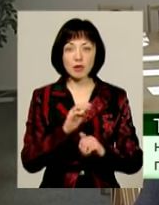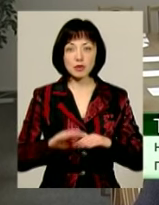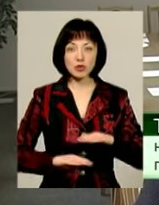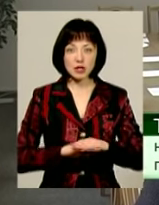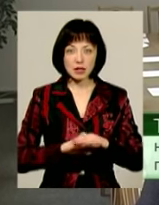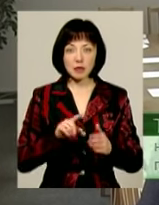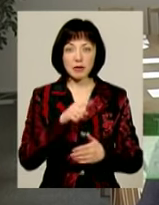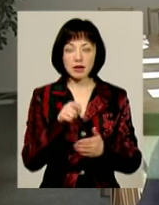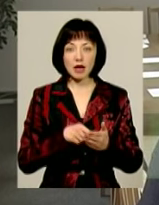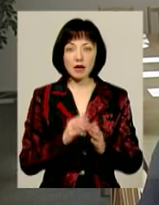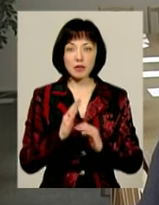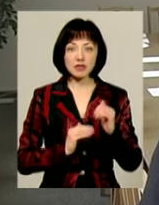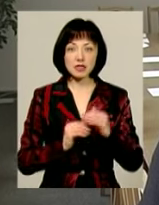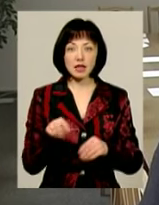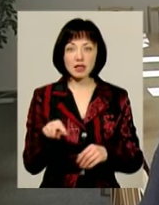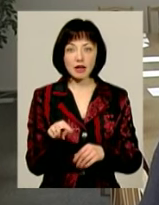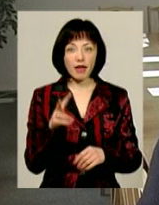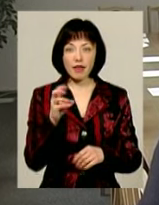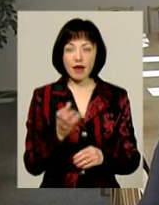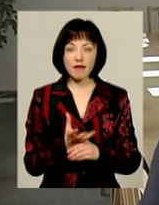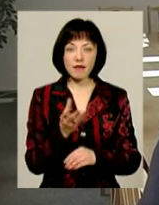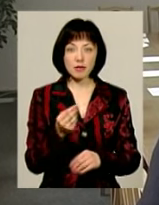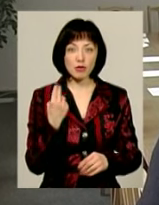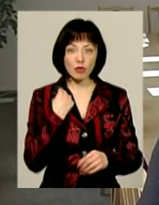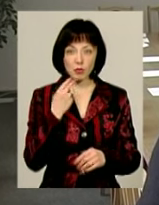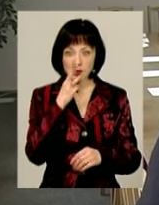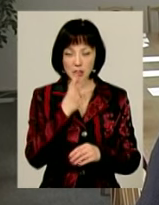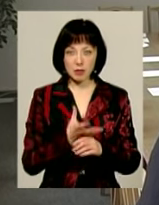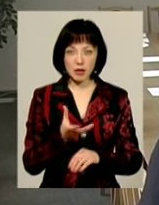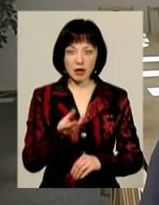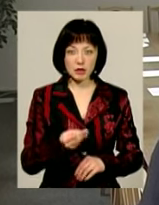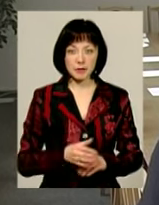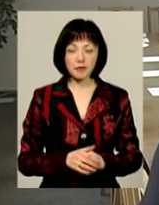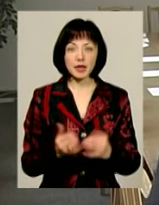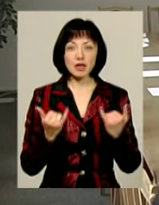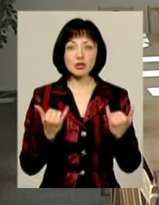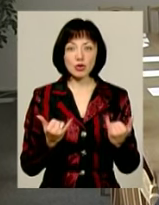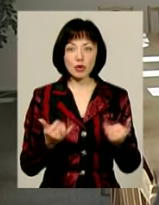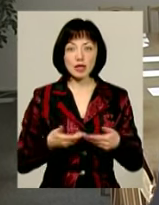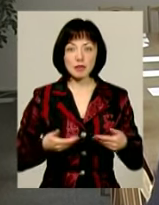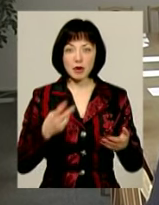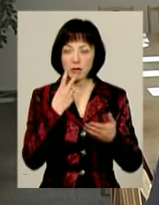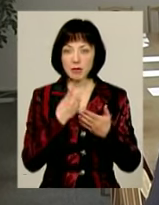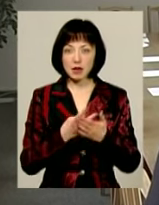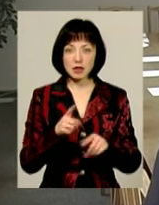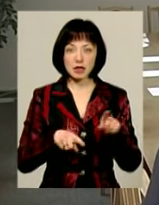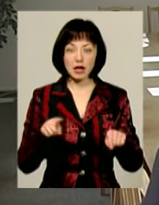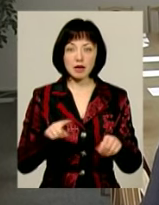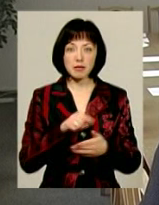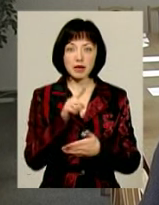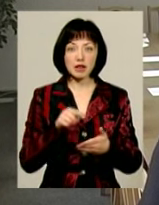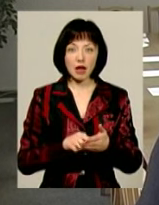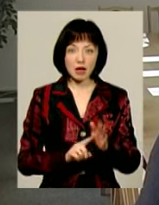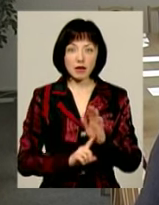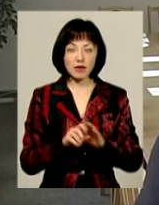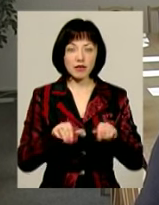Кам'янці-Подільському, питання по професійних ліцеях щодо невиплати заборгованої заробітної плати. Сьогодні ми бачимо, що деякі питання зрушилися